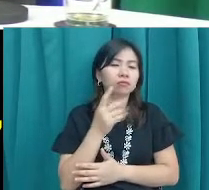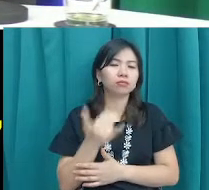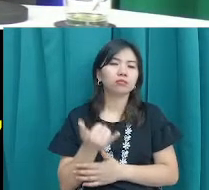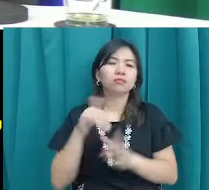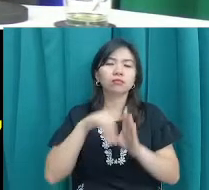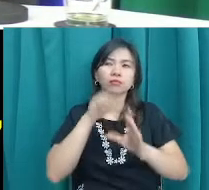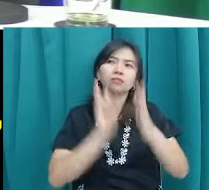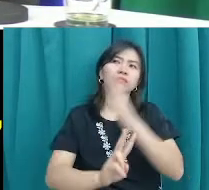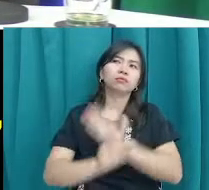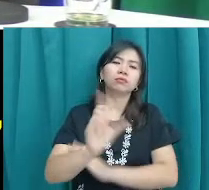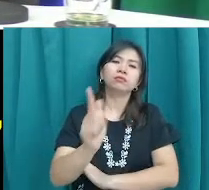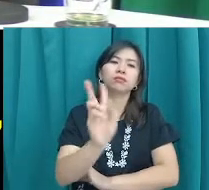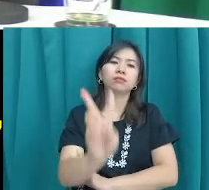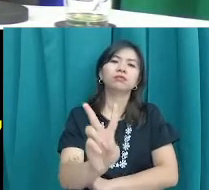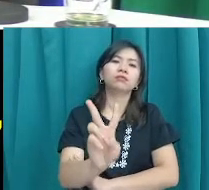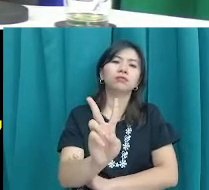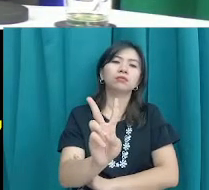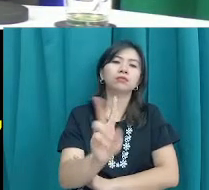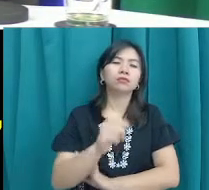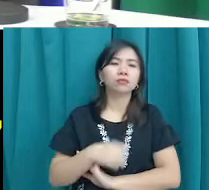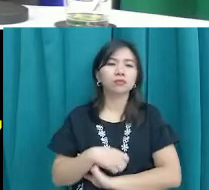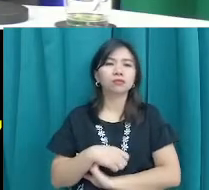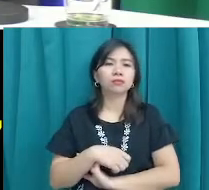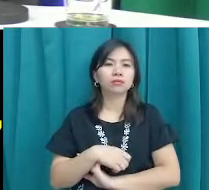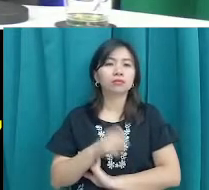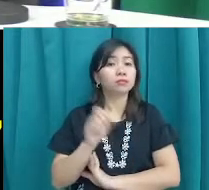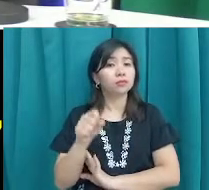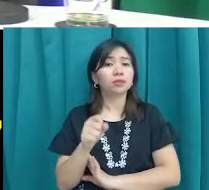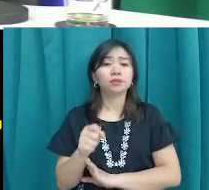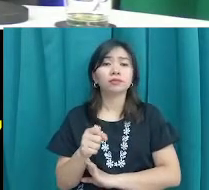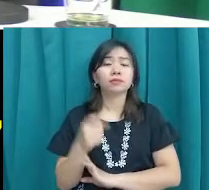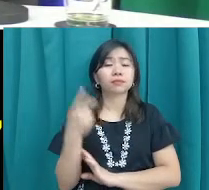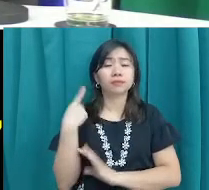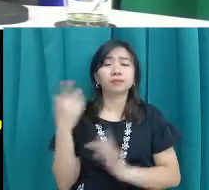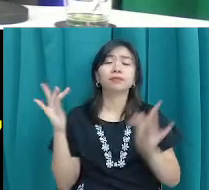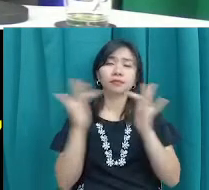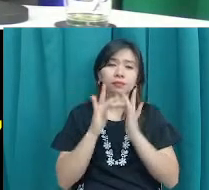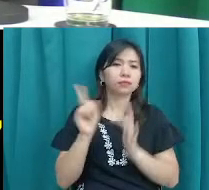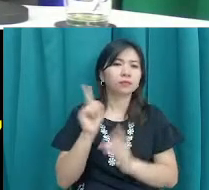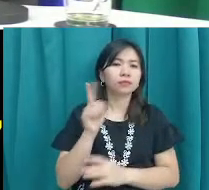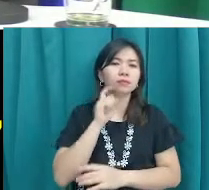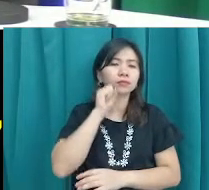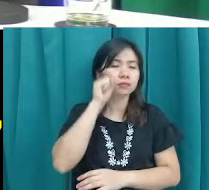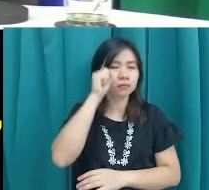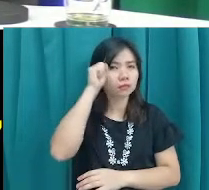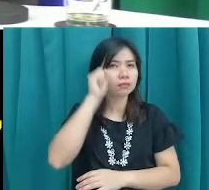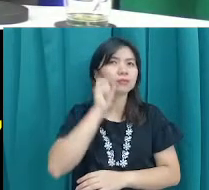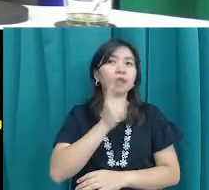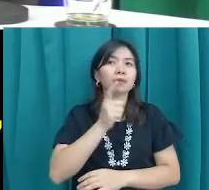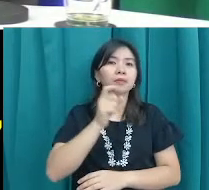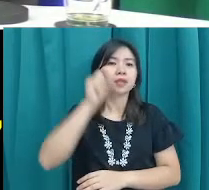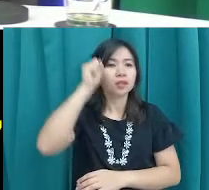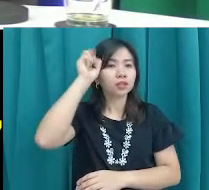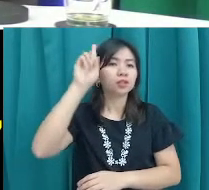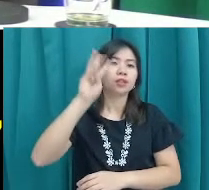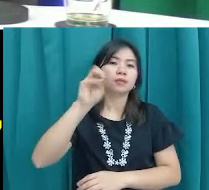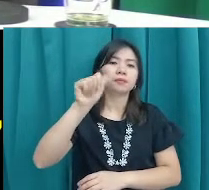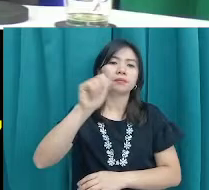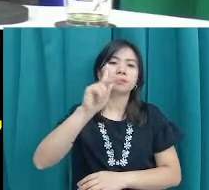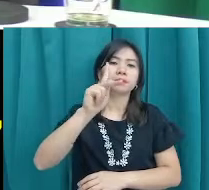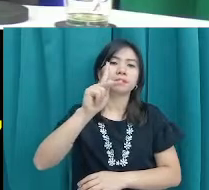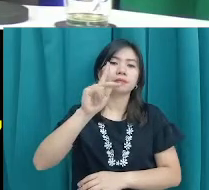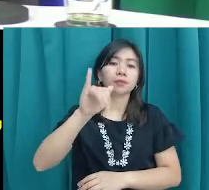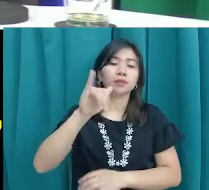sa verse number 22, pasok sa sinasabi mo kanina, Sir Maki, ito na pinahintunulan ko rin kanina, babagsak ka sa